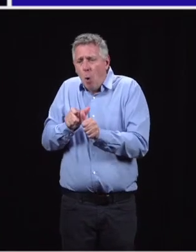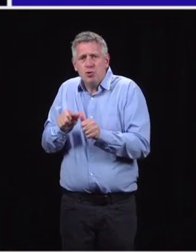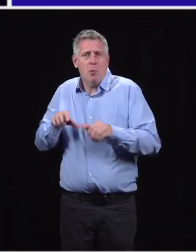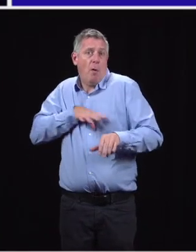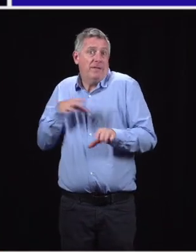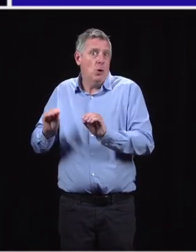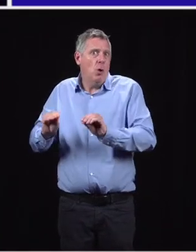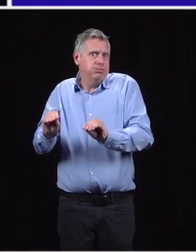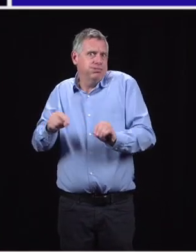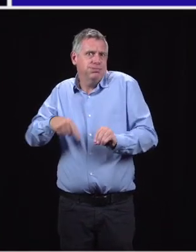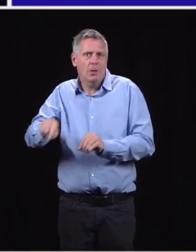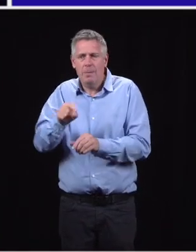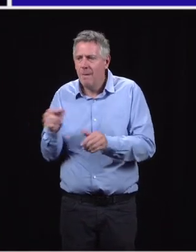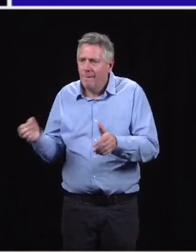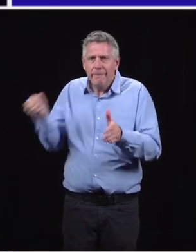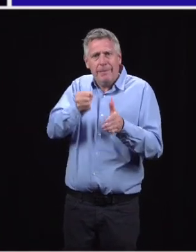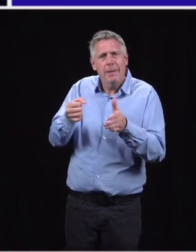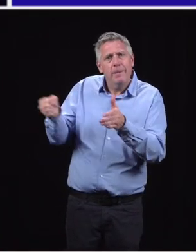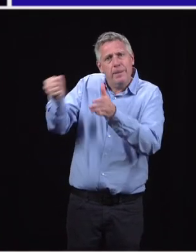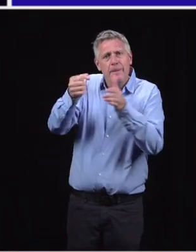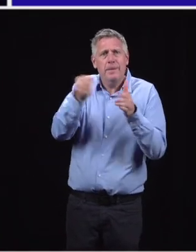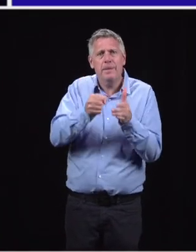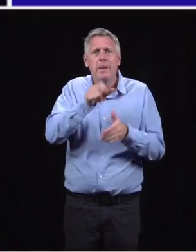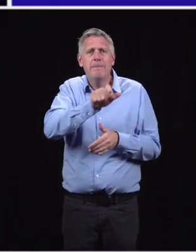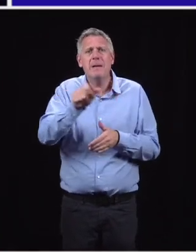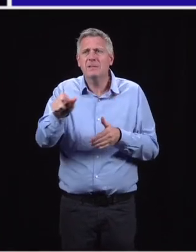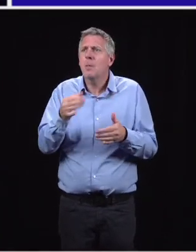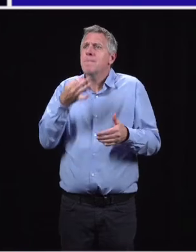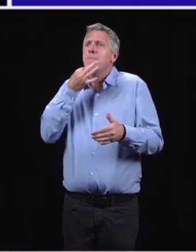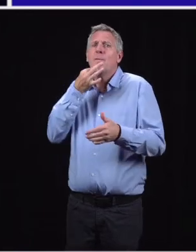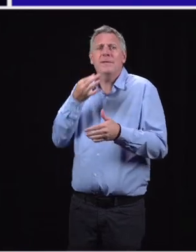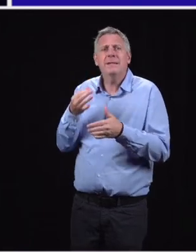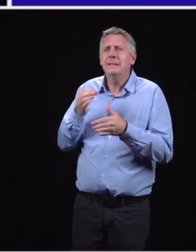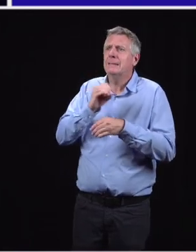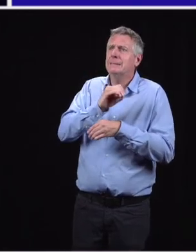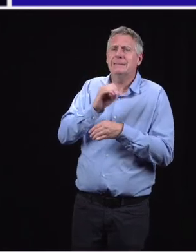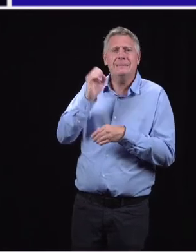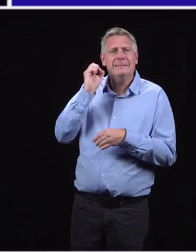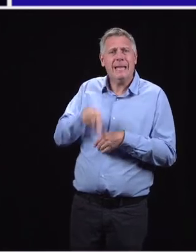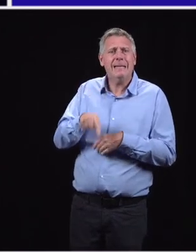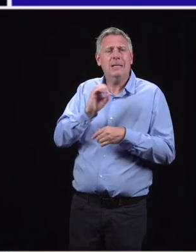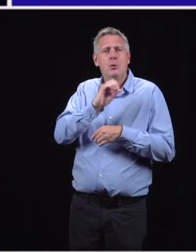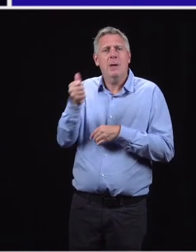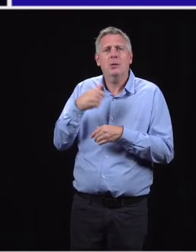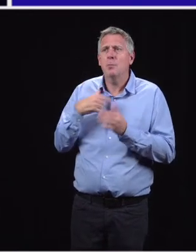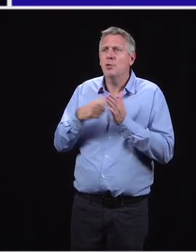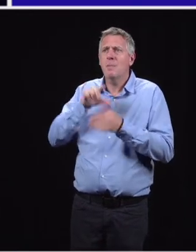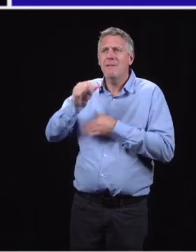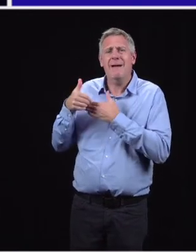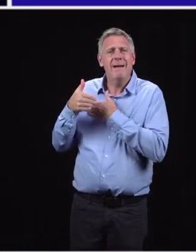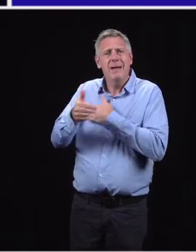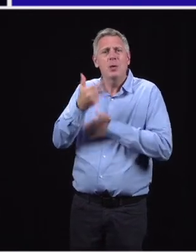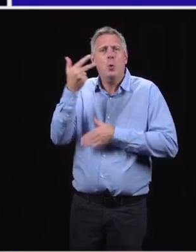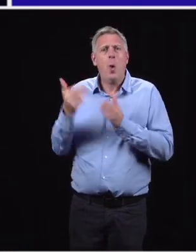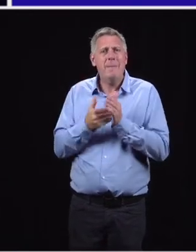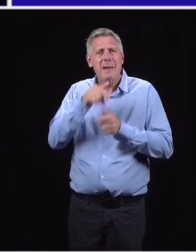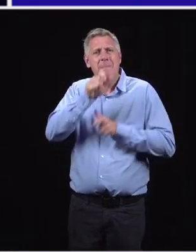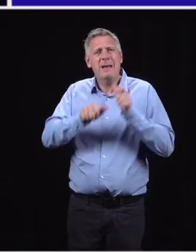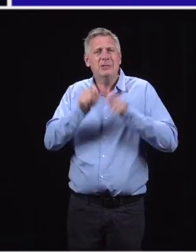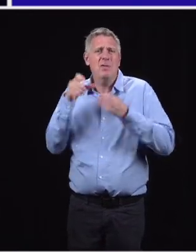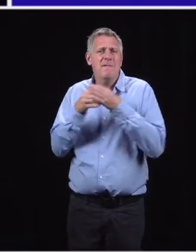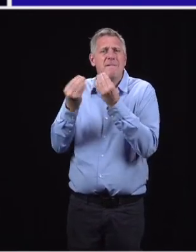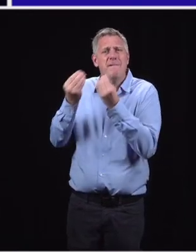pour aider les bénéficiaires de décrites numériques depuis 2020 je crois qu'ensemble on a formé plus 3000 bénéficiaires dans 60 webinaires